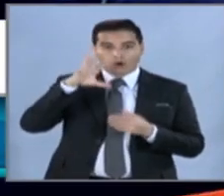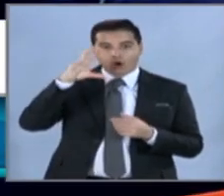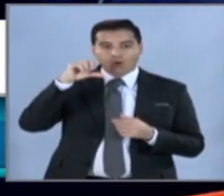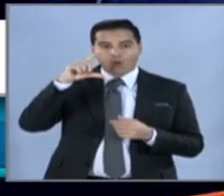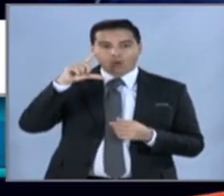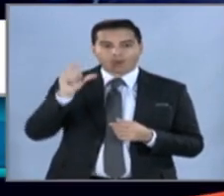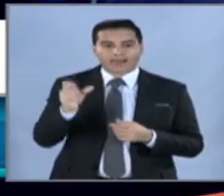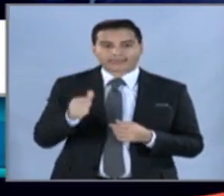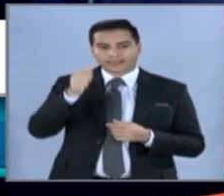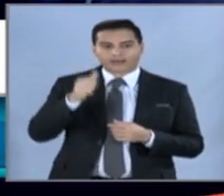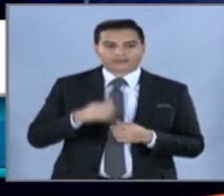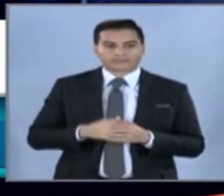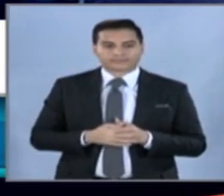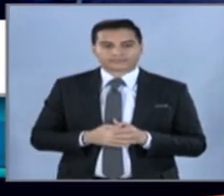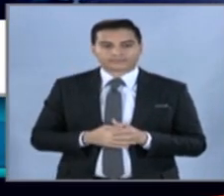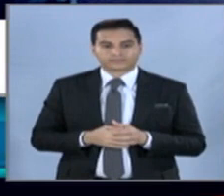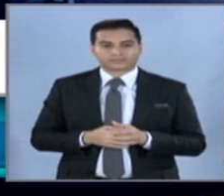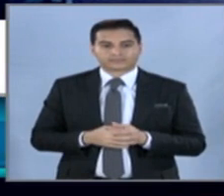ألمانيا، هولندا.